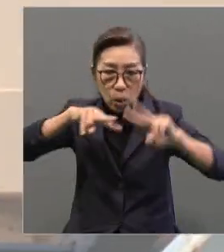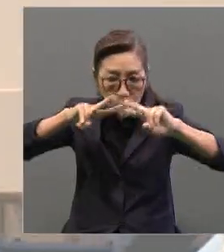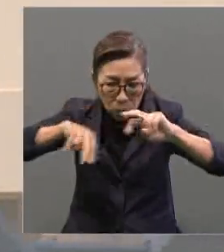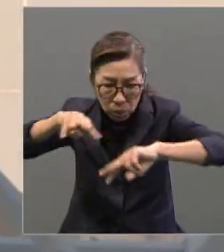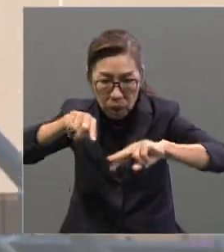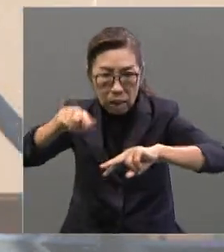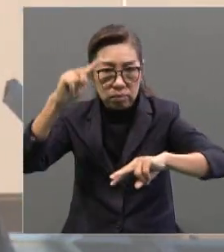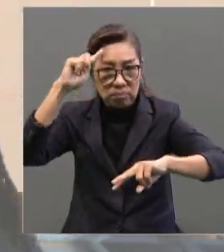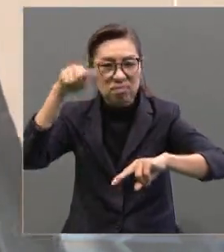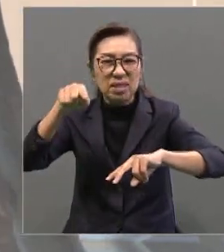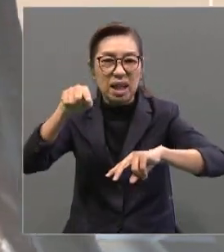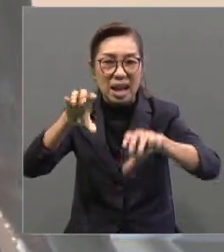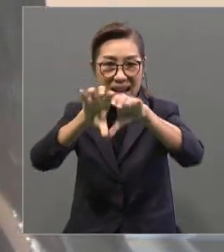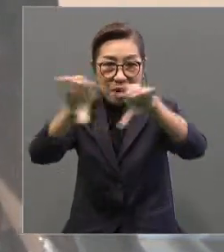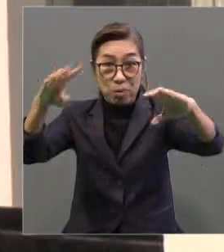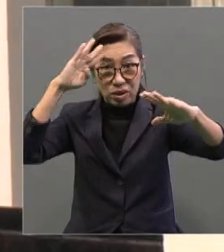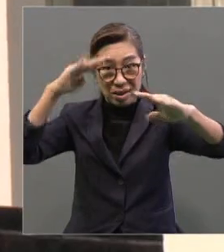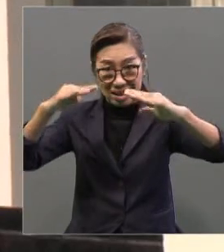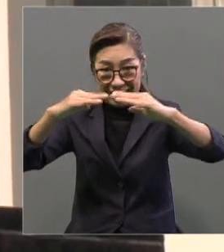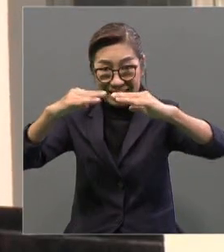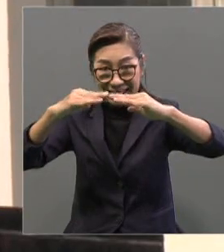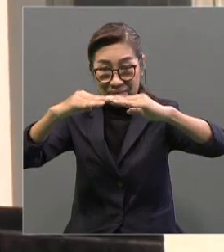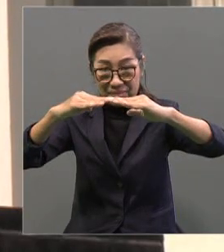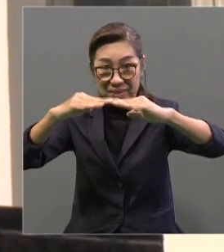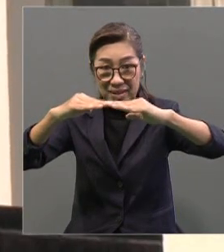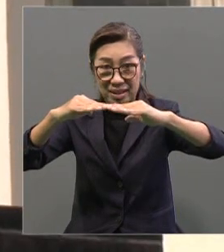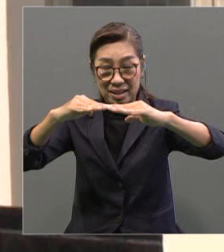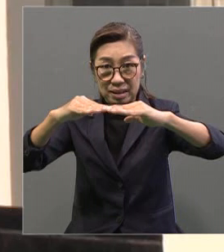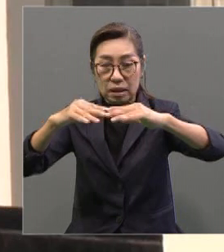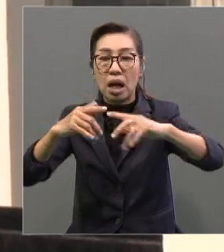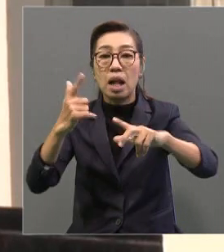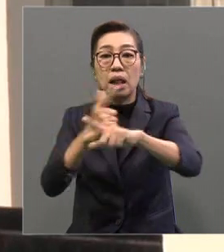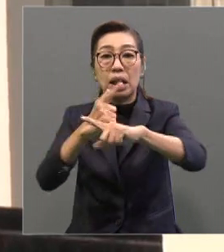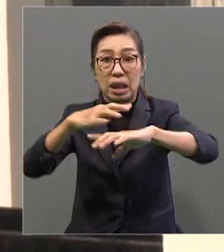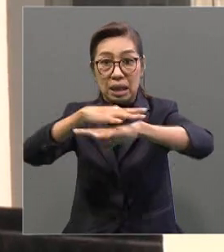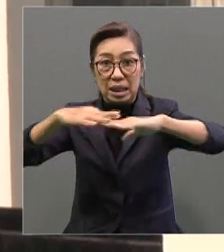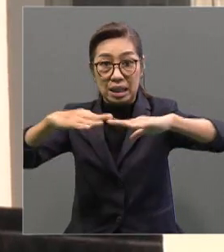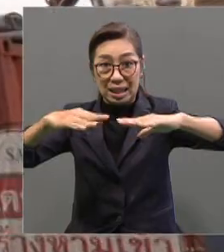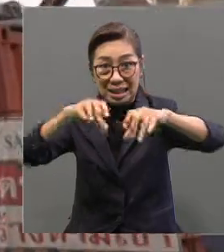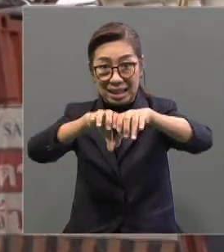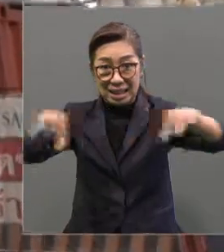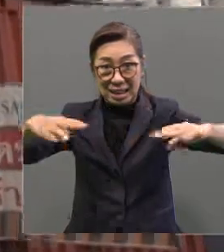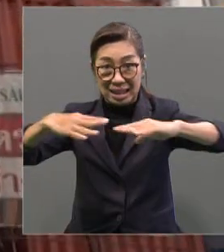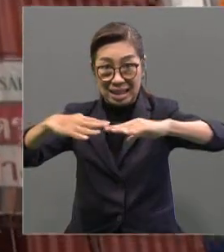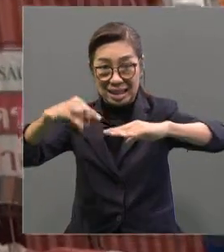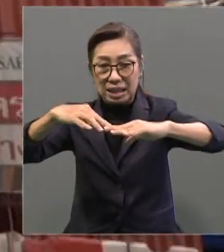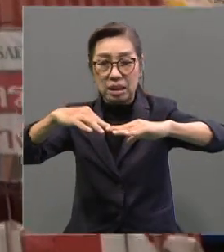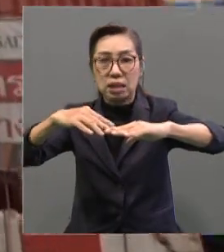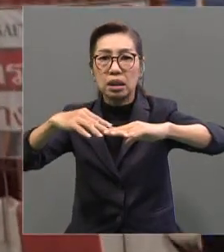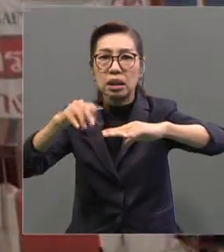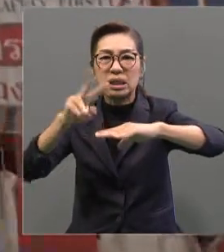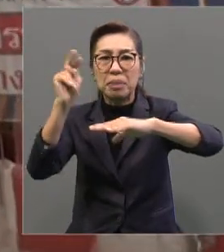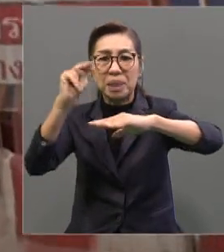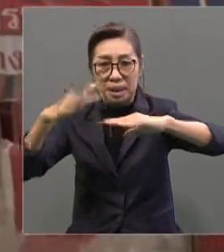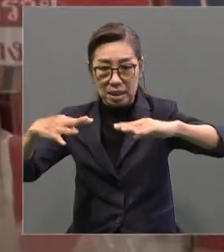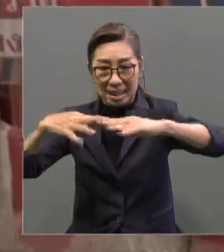ก็คือตัวลอนเชอร์ค่ะซึ่งเป็นตัวที่ยึดคานสะพานชั่วคราวเนี่ยน่าจะมีภาพนะฮะเป็นลักษณะสีน้ำเ